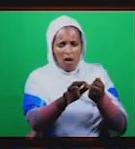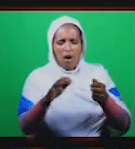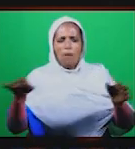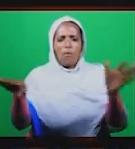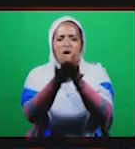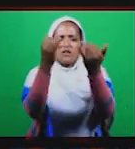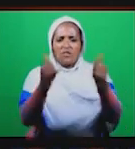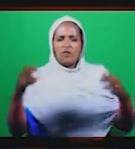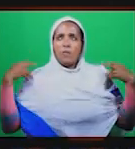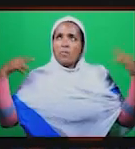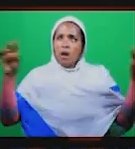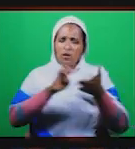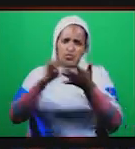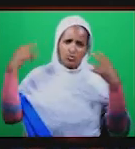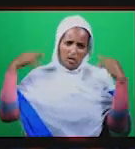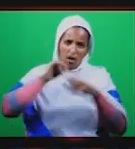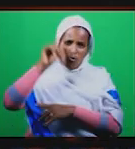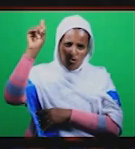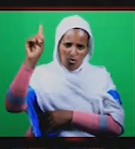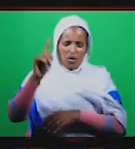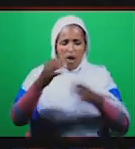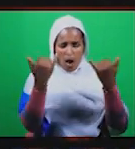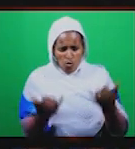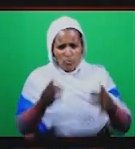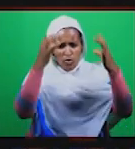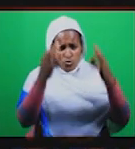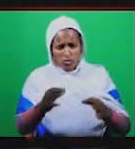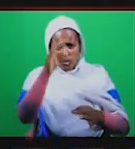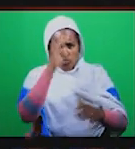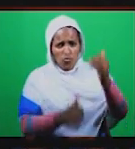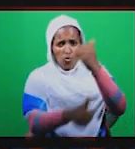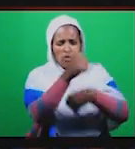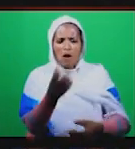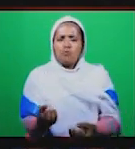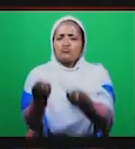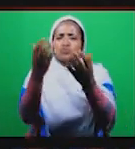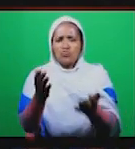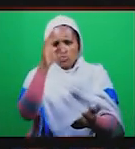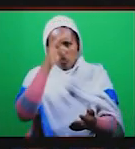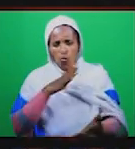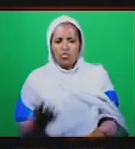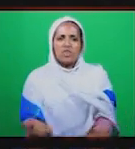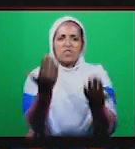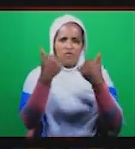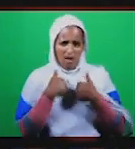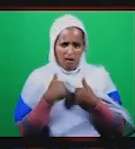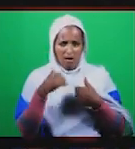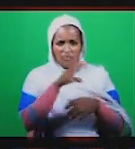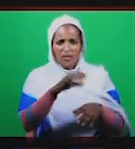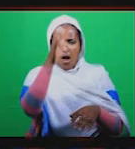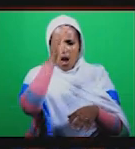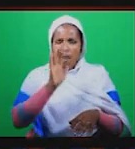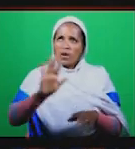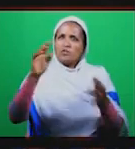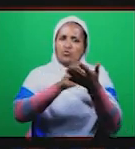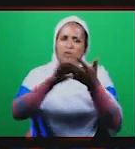ብዙ ተአምራት የሰራ ለወገኖቹ እሳት ያጠፋ ባሕር የከፈለ መልአክ ነው እና አሁንም